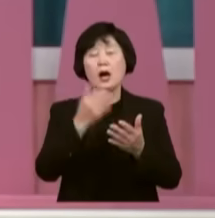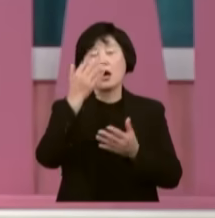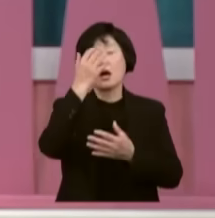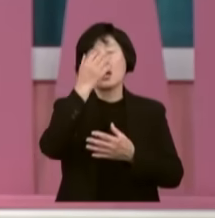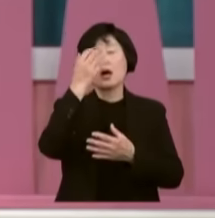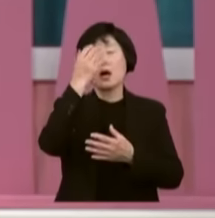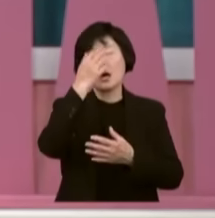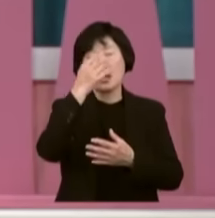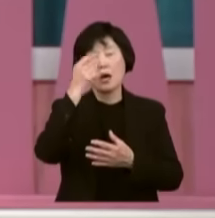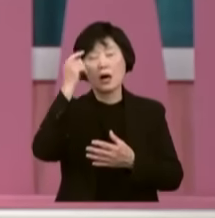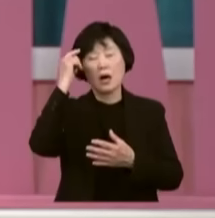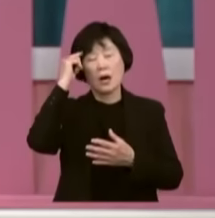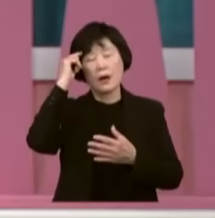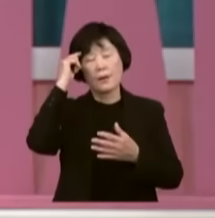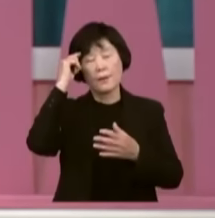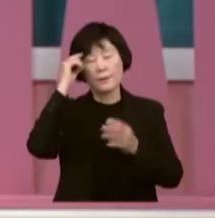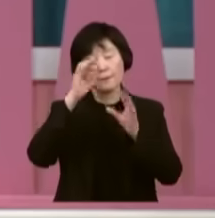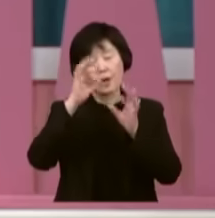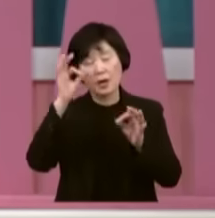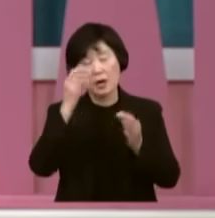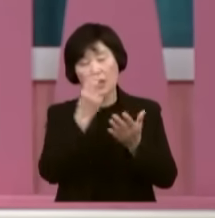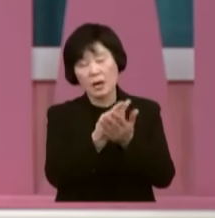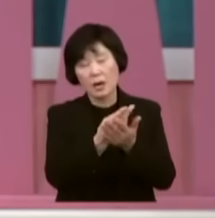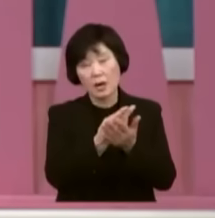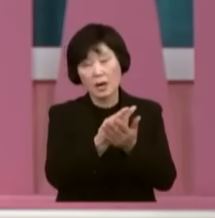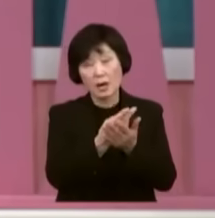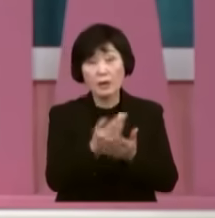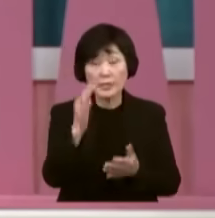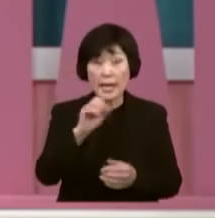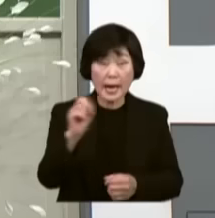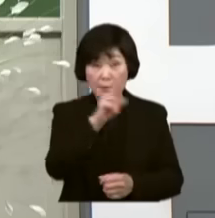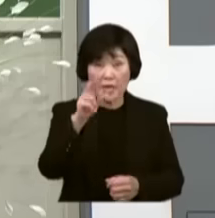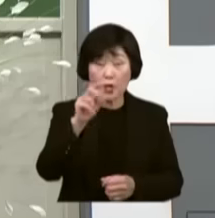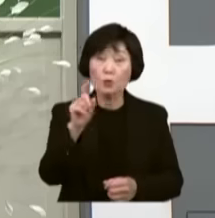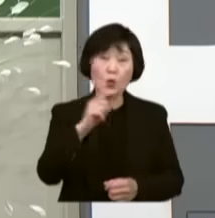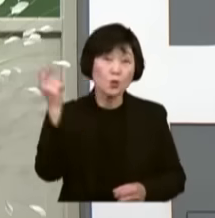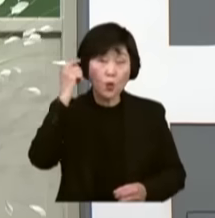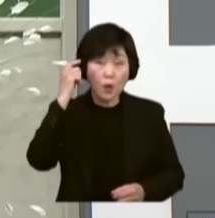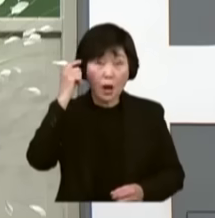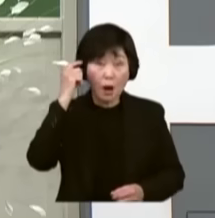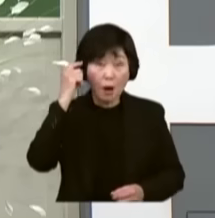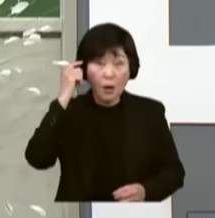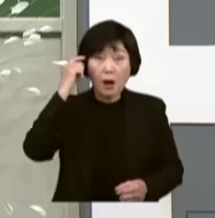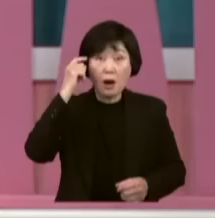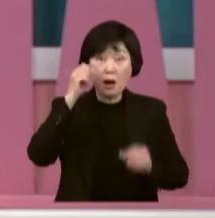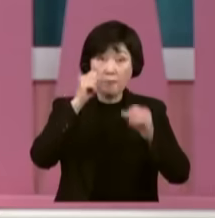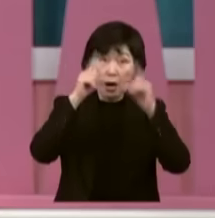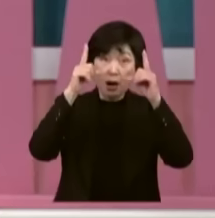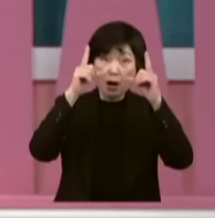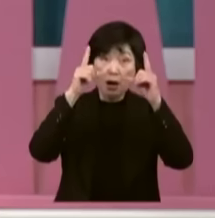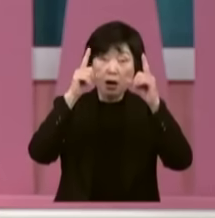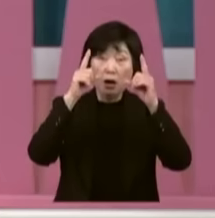갑자기 의식을 잃었어. 네. 근데 뭐가 철컹 소리가 나는 거야. 그때 내가 두 눈을 번쩍 뜨면서